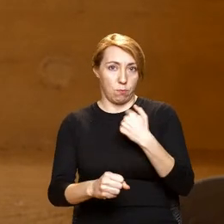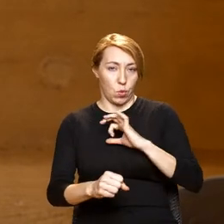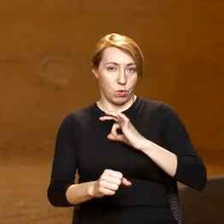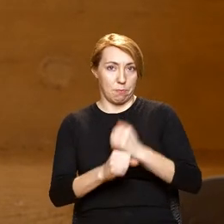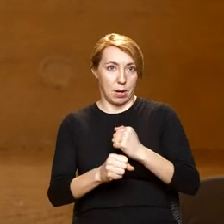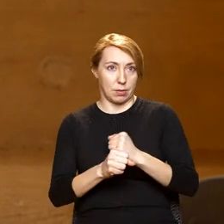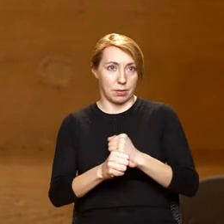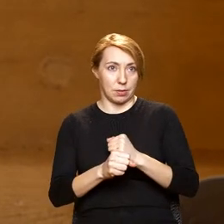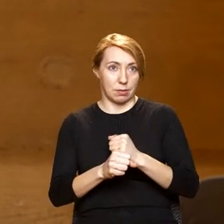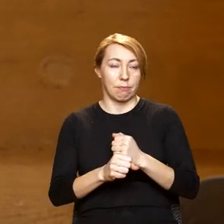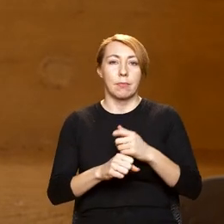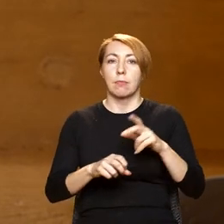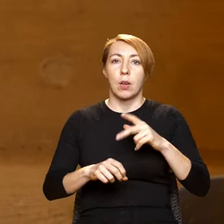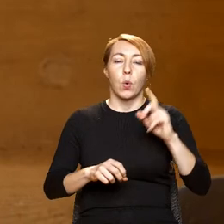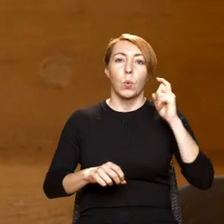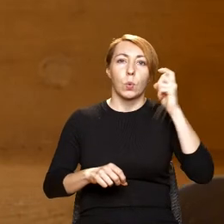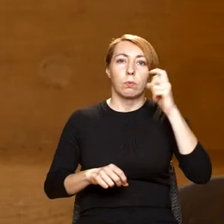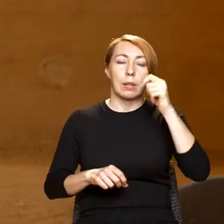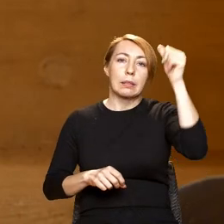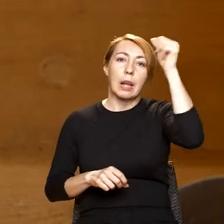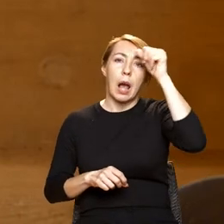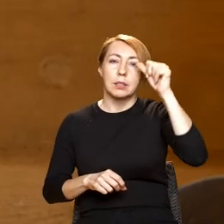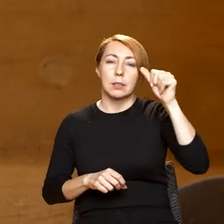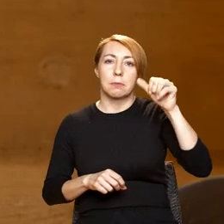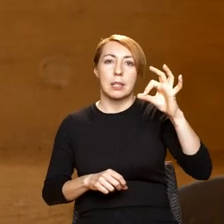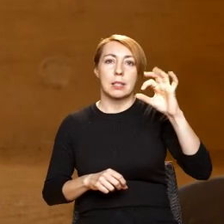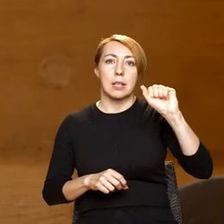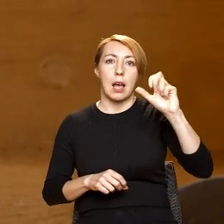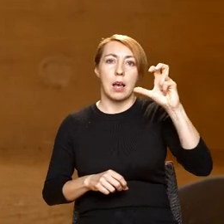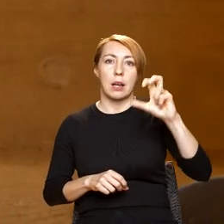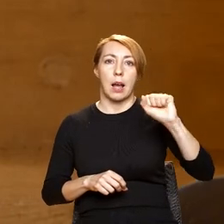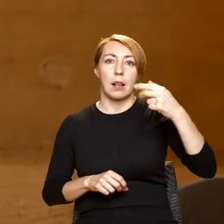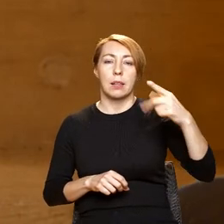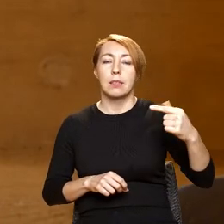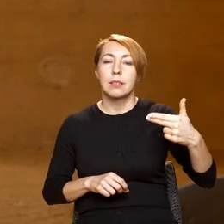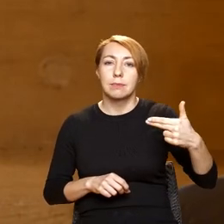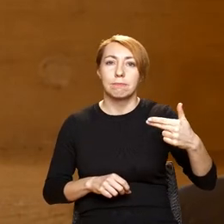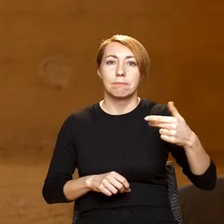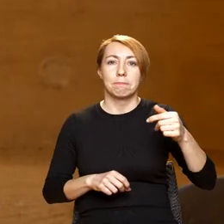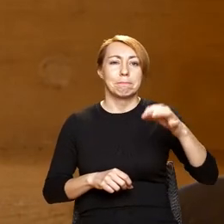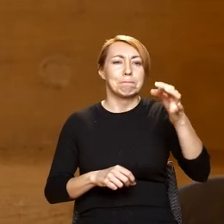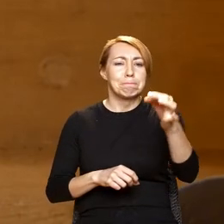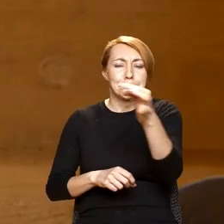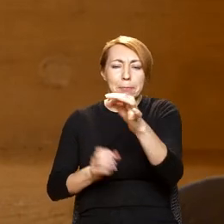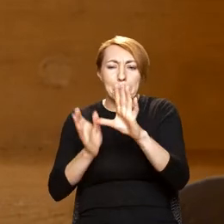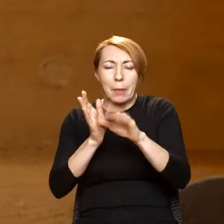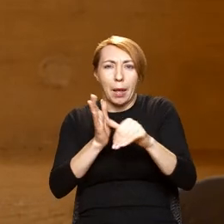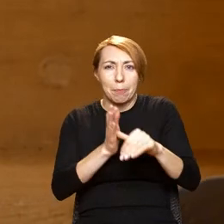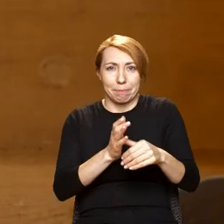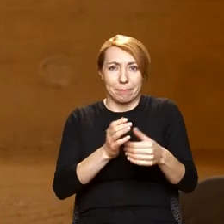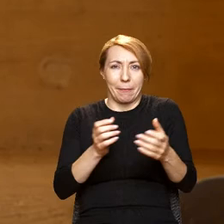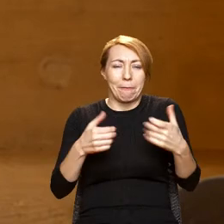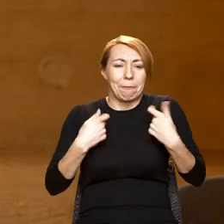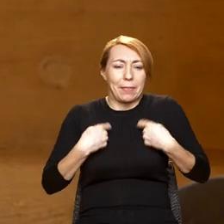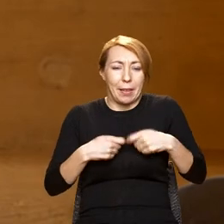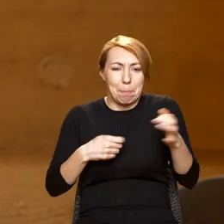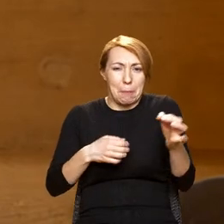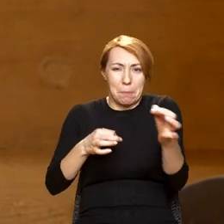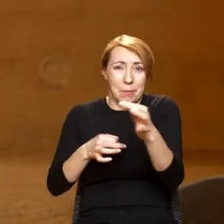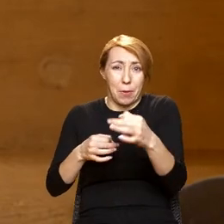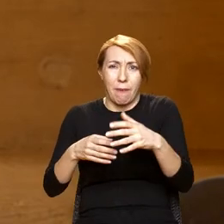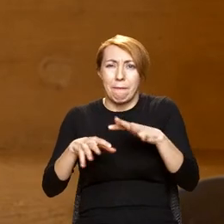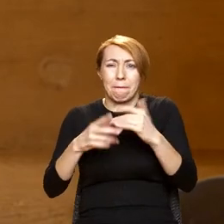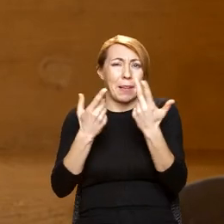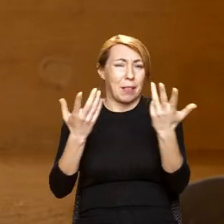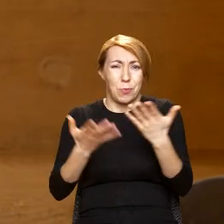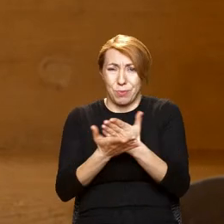głównie sachalińskie, małych miejscowości, osad, które już niektóre wiele z nich już nie istnieje.